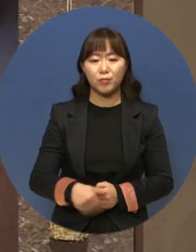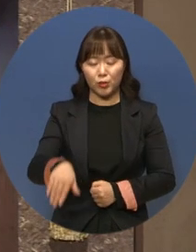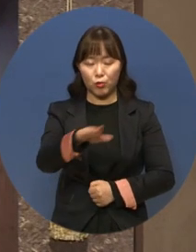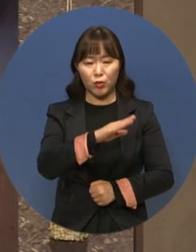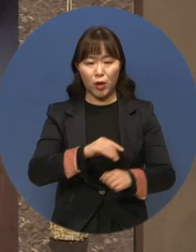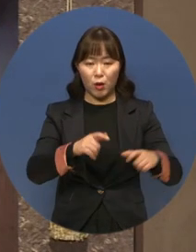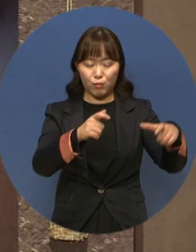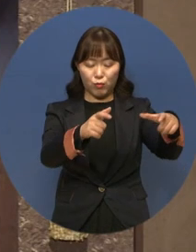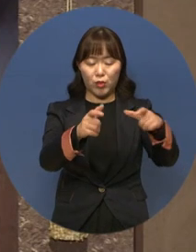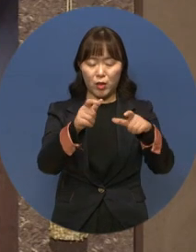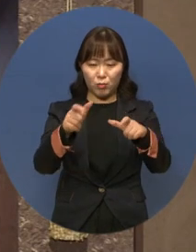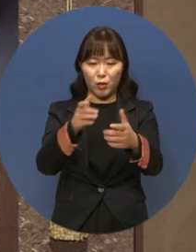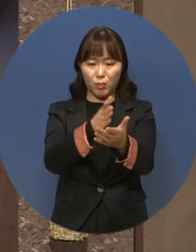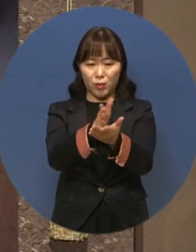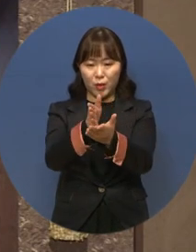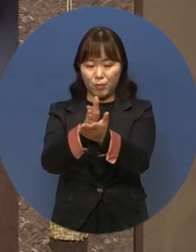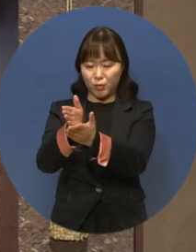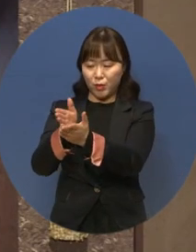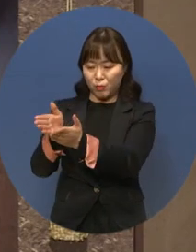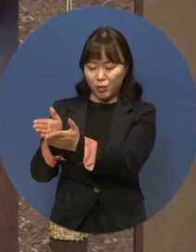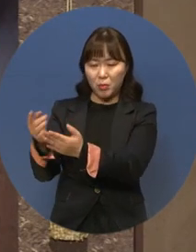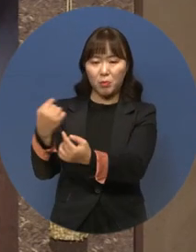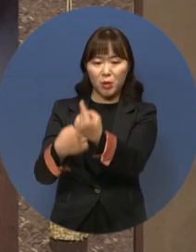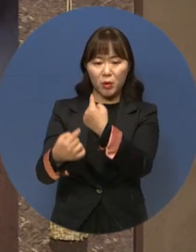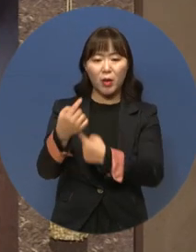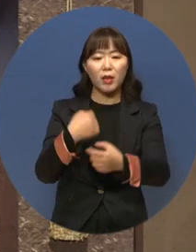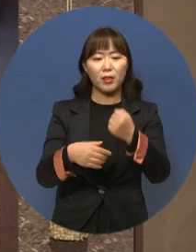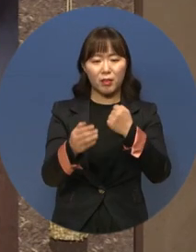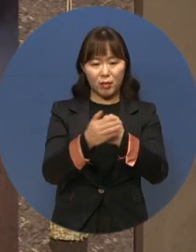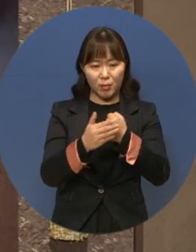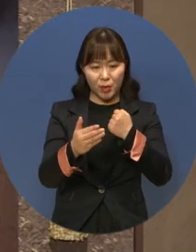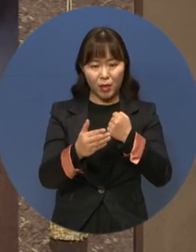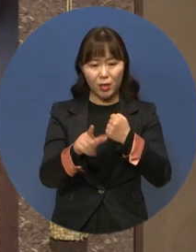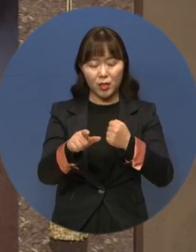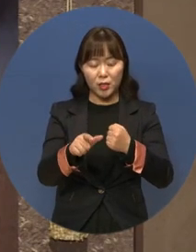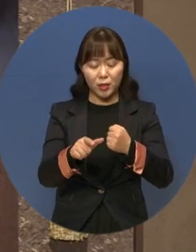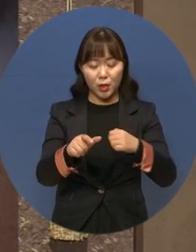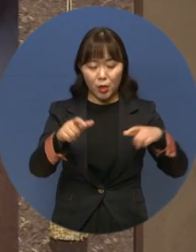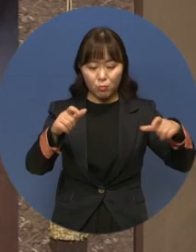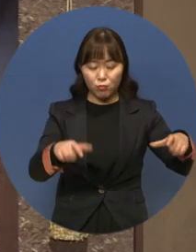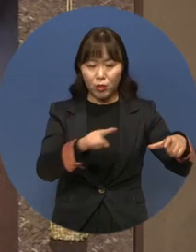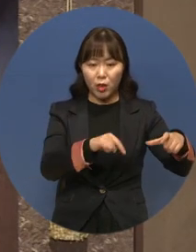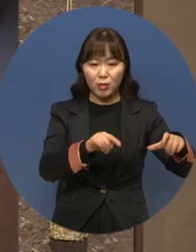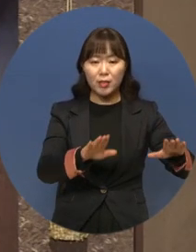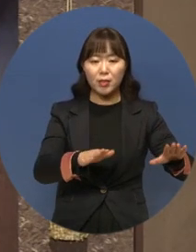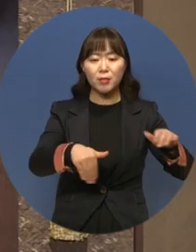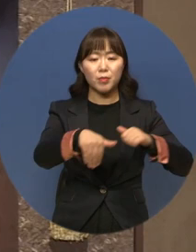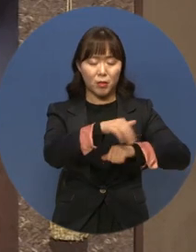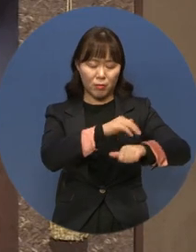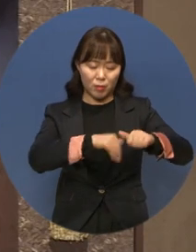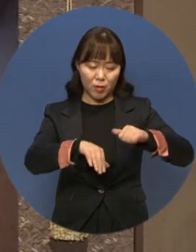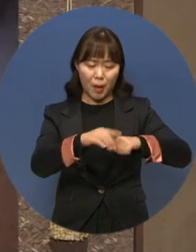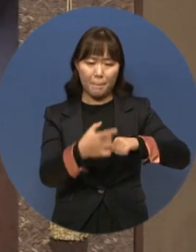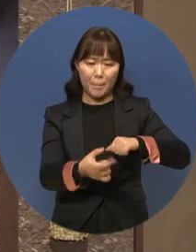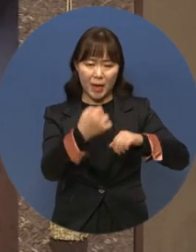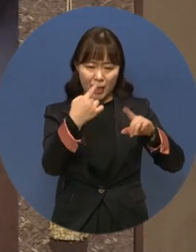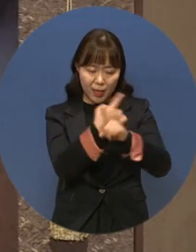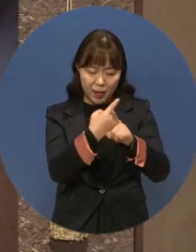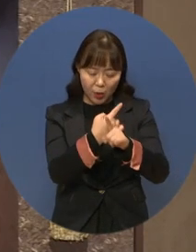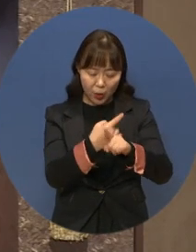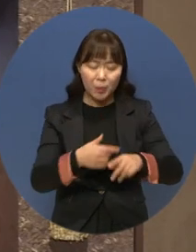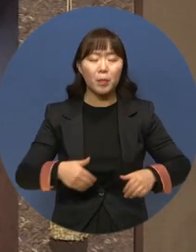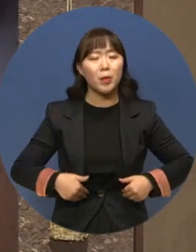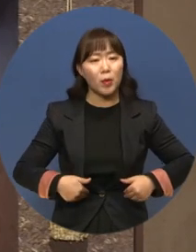분야별로 이렇게 그 요구 사항들이라요. 그 분야에 가장 그 현실에서 빨리 개정이 돼야